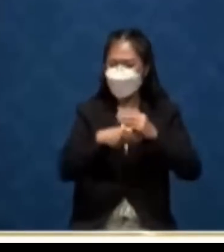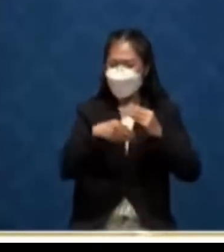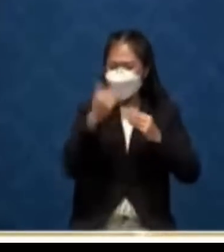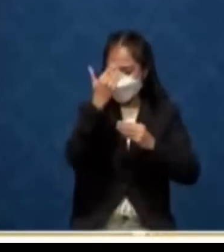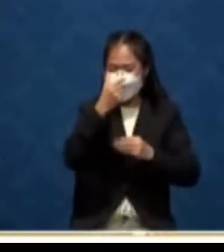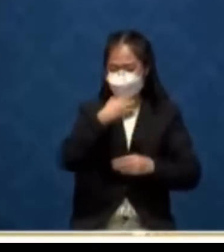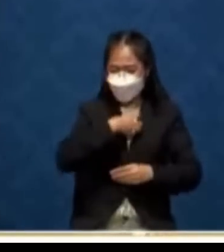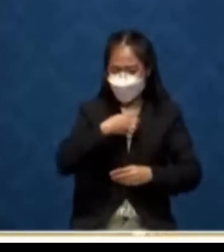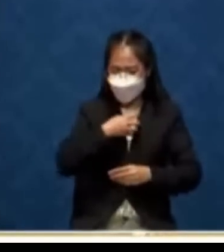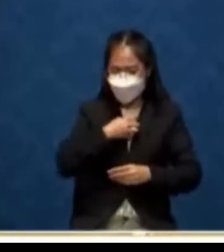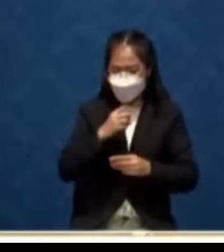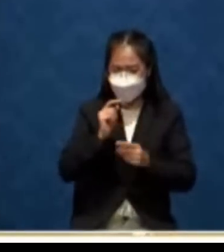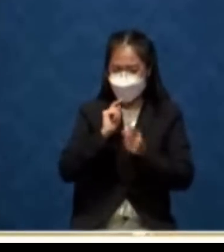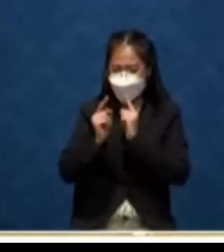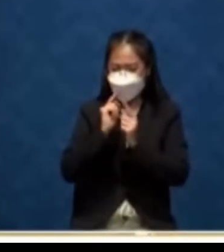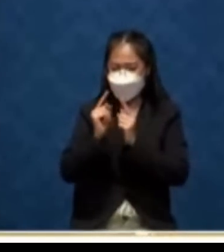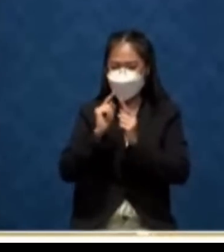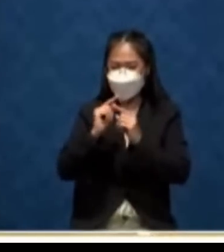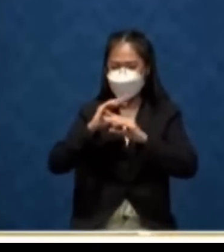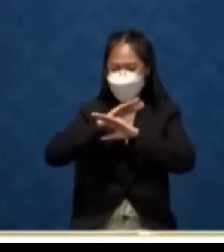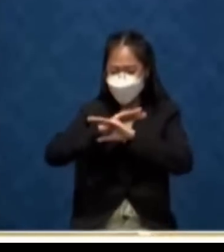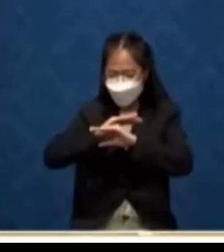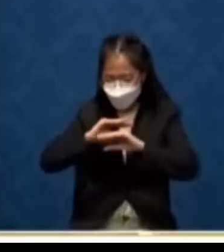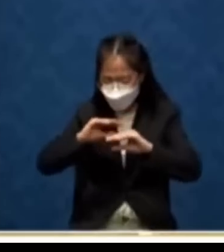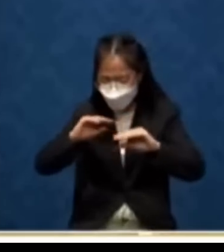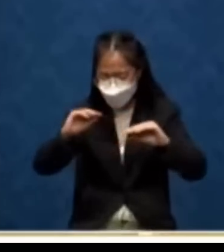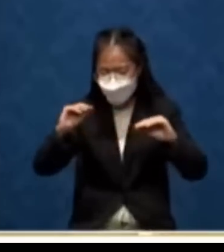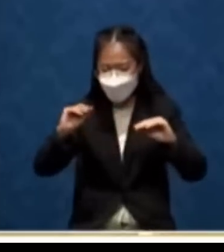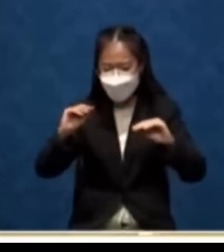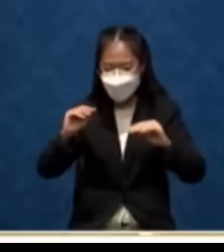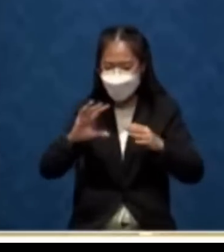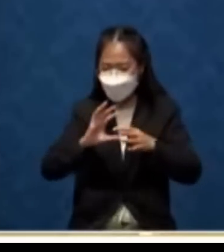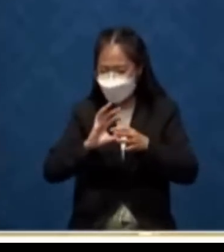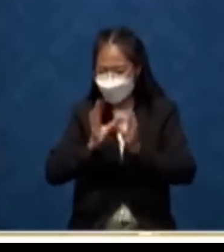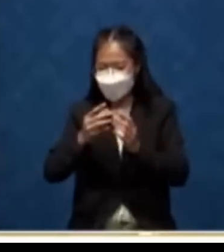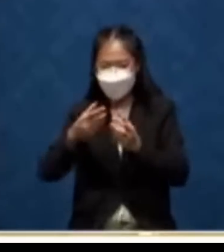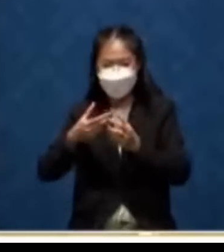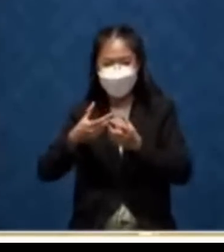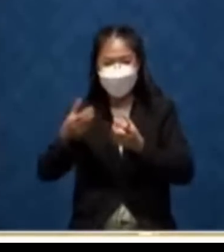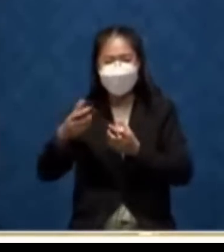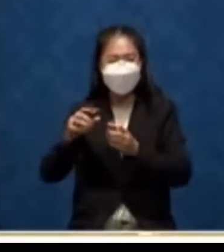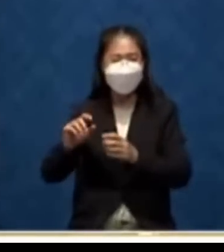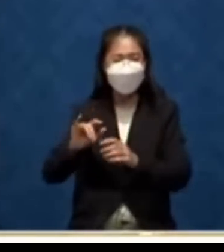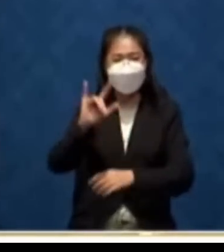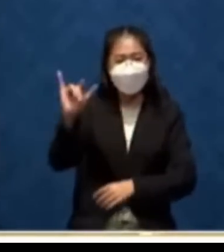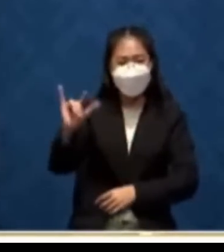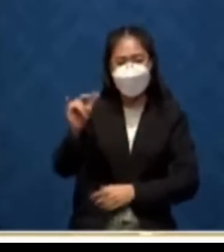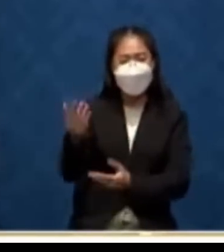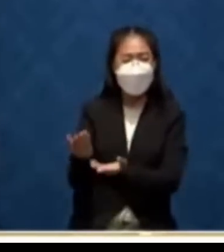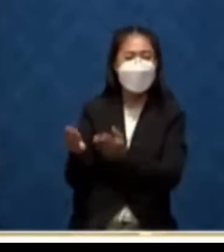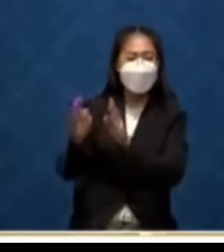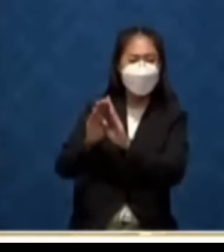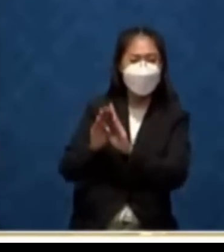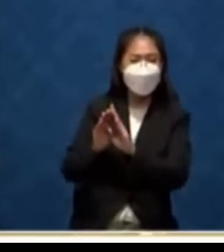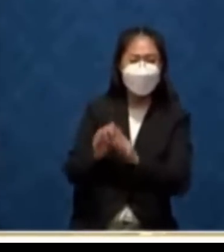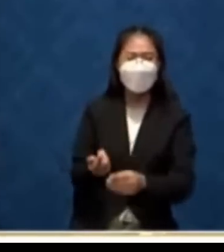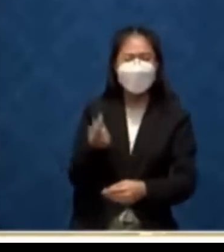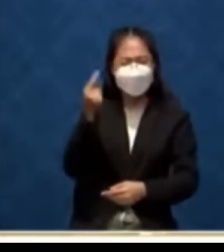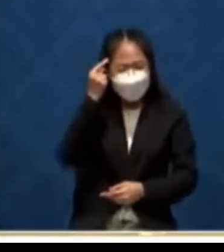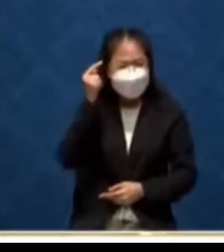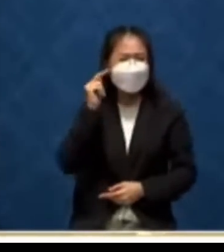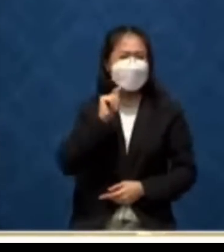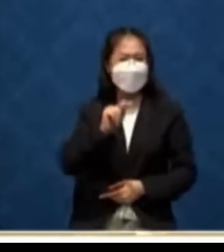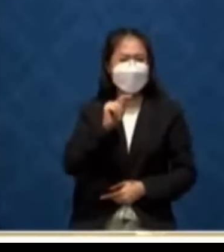ให้เรื่องไปถึงวงสาคนาญาติของพลเอกประยุทธ์ด้วยแล้วจะวางใจได้อย่างไรว่าคดีนี้จะ